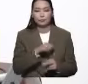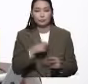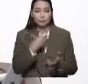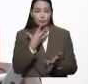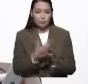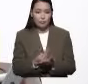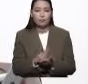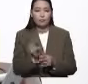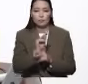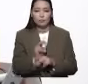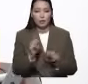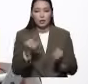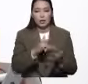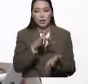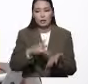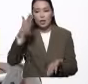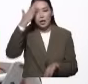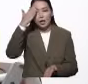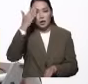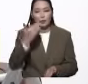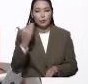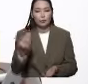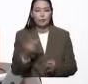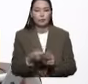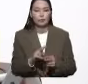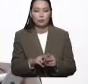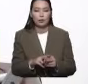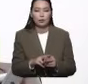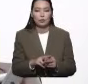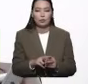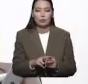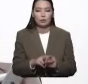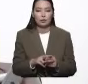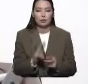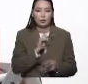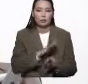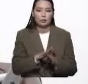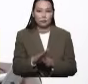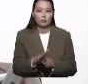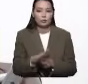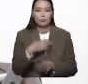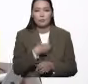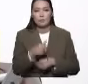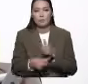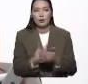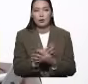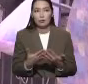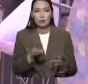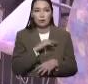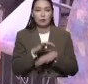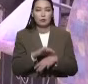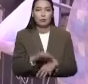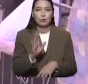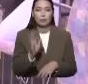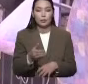Қазір қала әкімдігі тарапынан ахау актісі дейміз ғой, жасалып қазір қажетті материалдарды алу жұмыстары жүргізілуде.